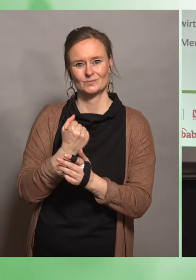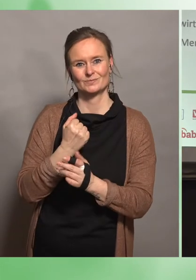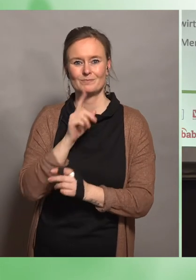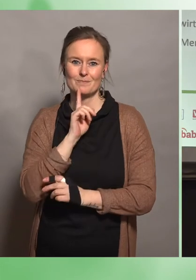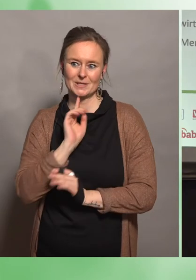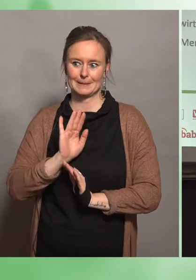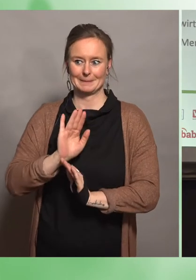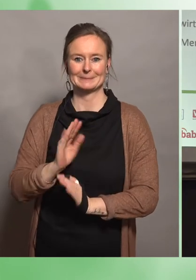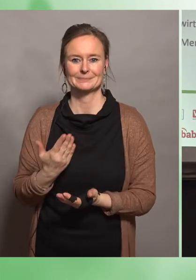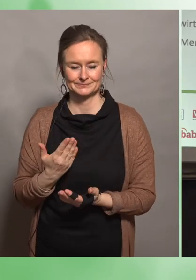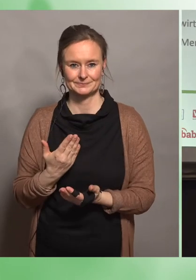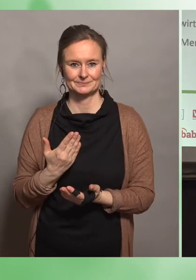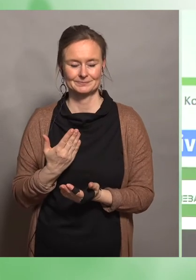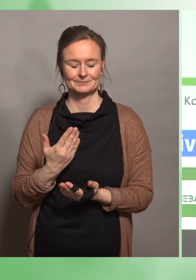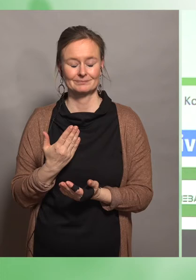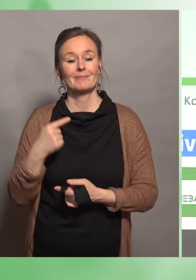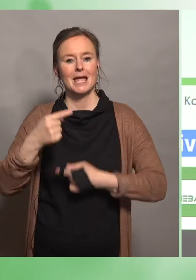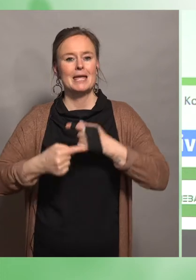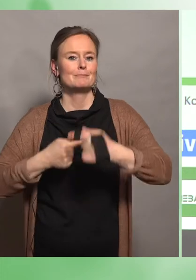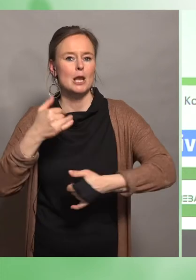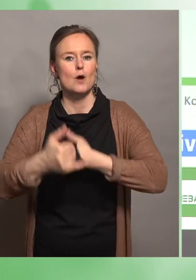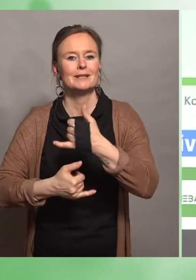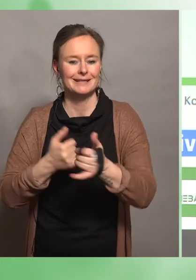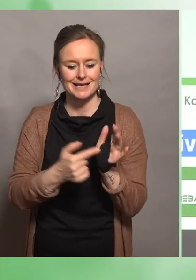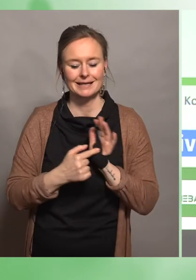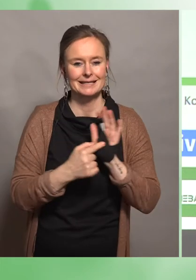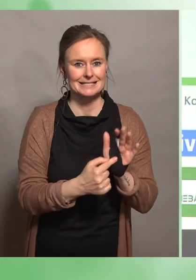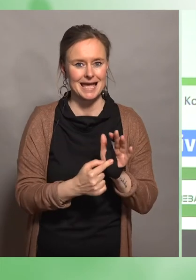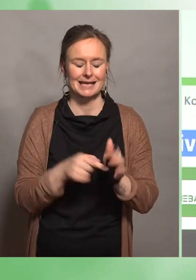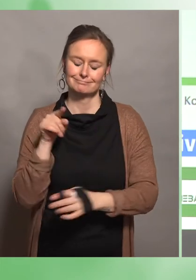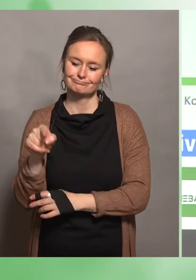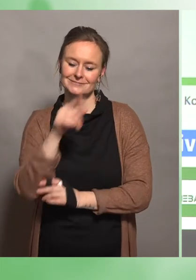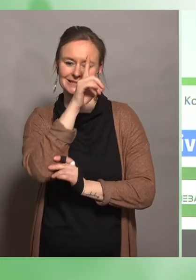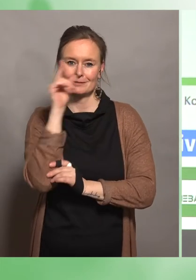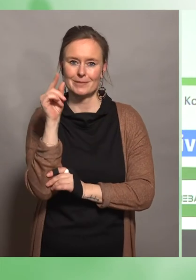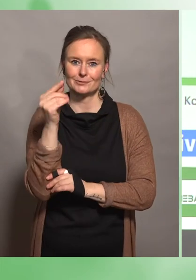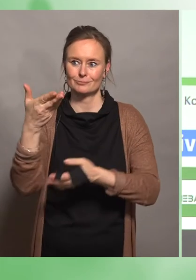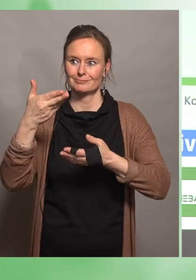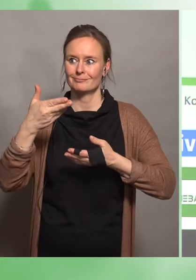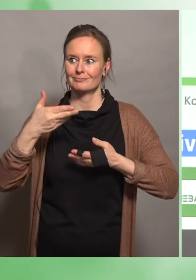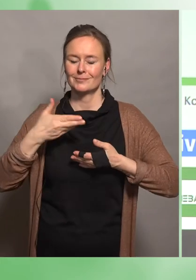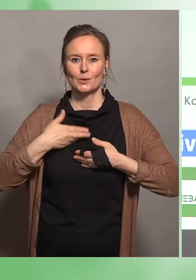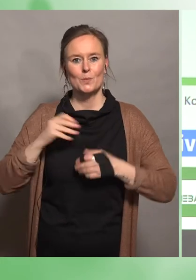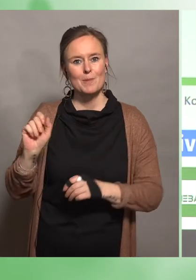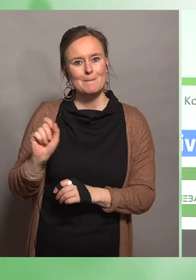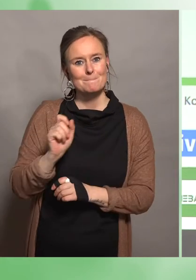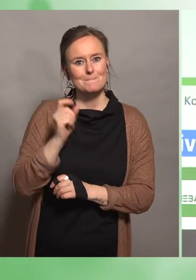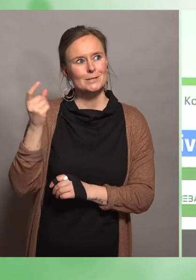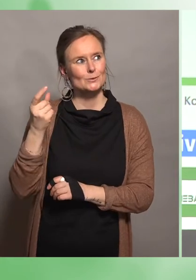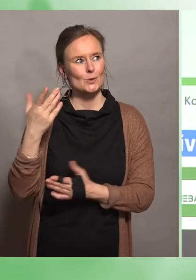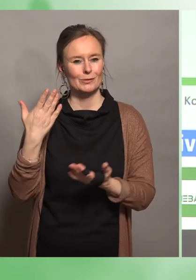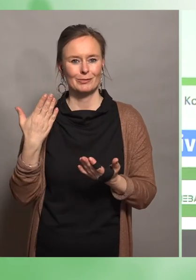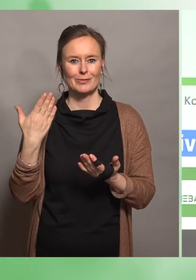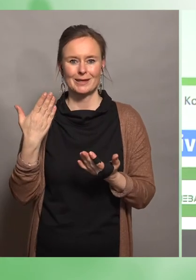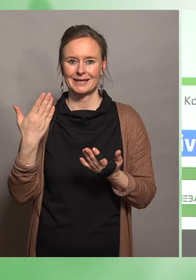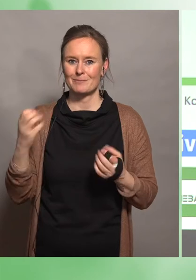Ja, es hat uns im Laufe der Jahre gezeigt, dass diese Menschen uns eine besondere Bereicherung geben. Weil diese Menschen